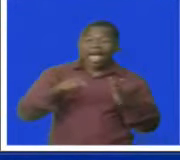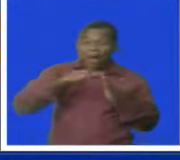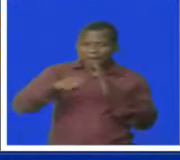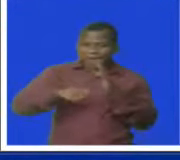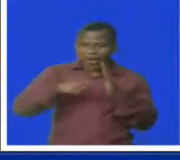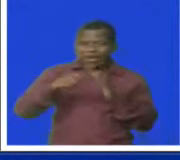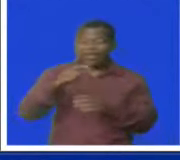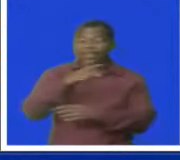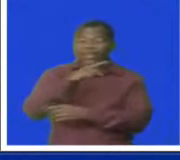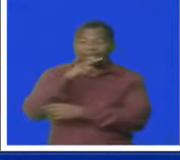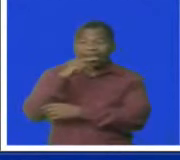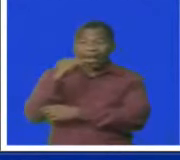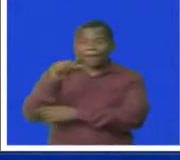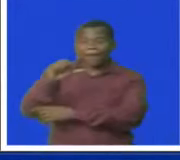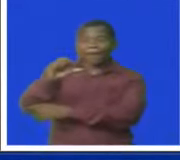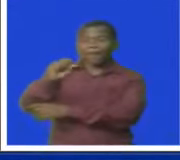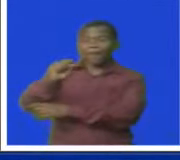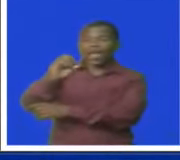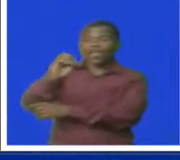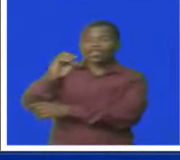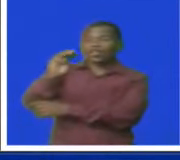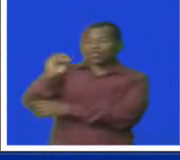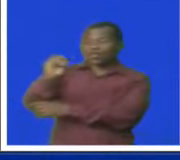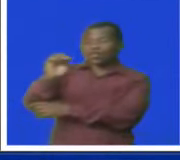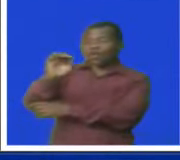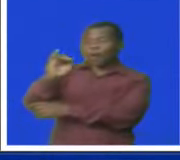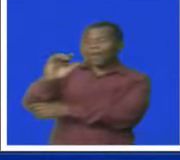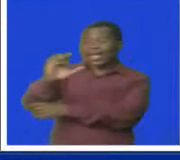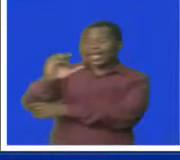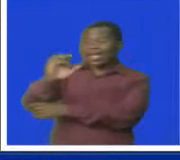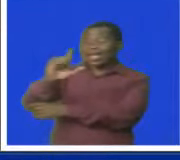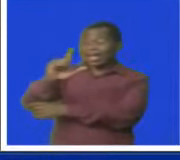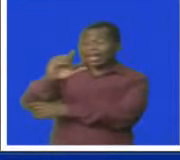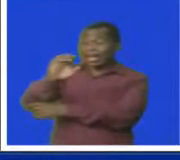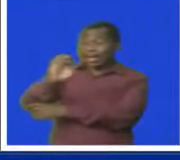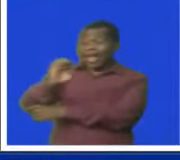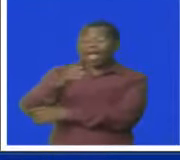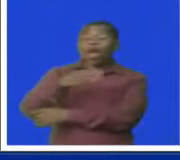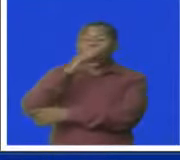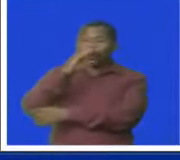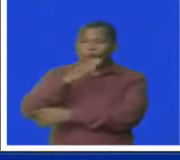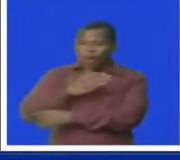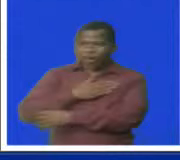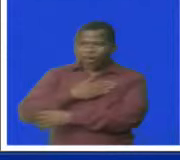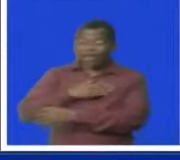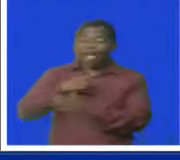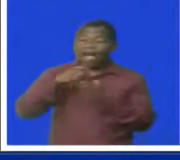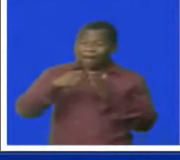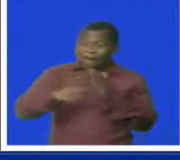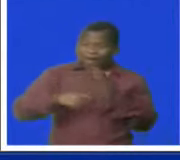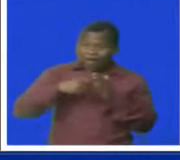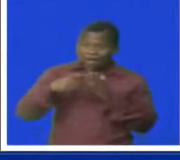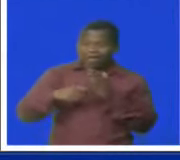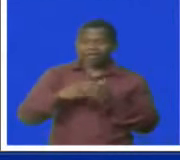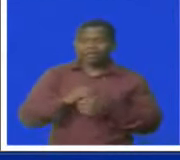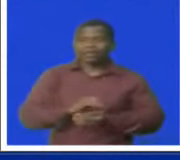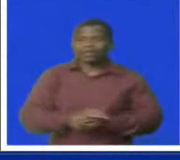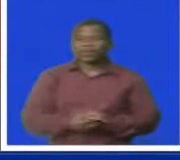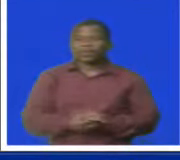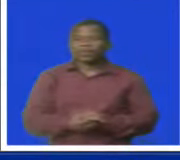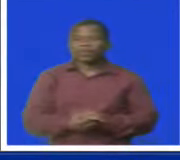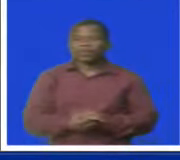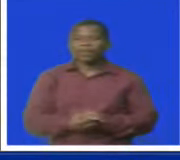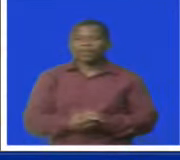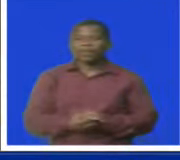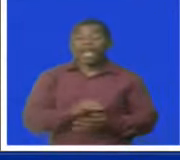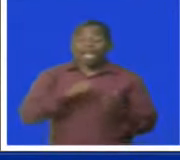project. Umsebenzi wemandi endzaweni yaseBulanzeni kahoholo watiwa ngasomile bengoni domestic water project waqala